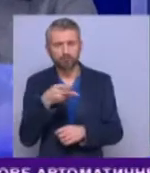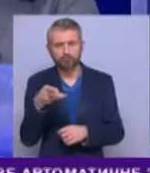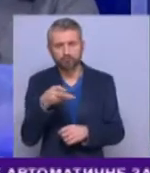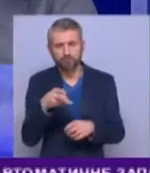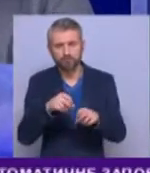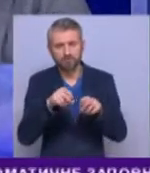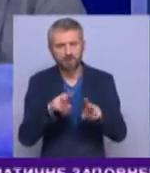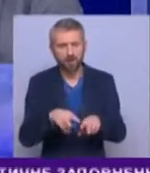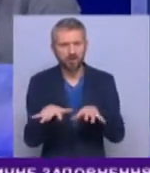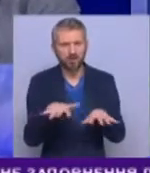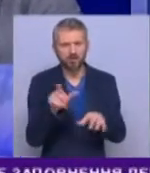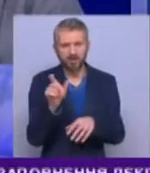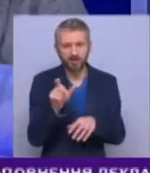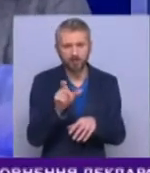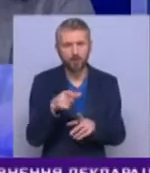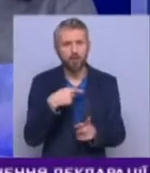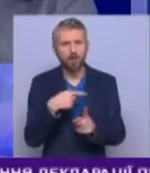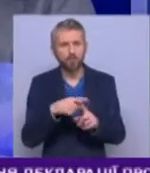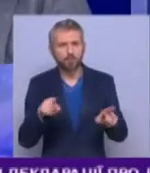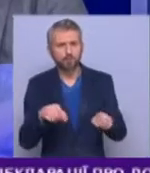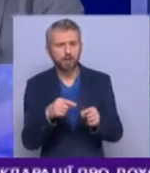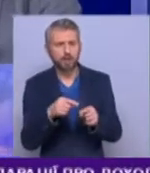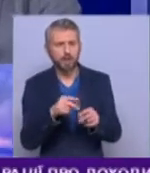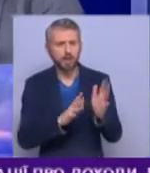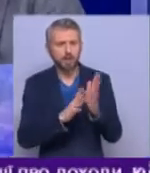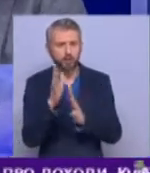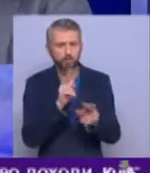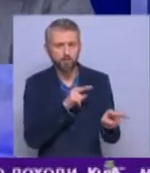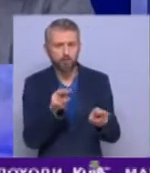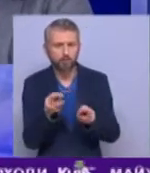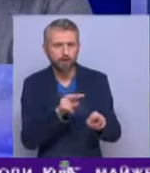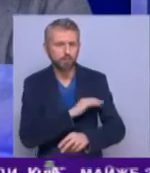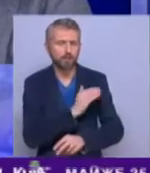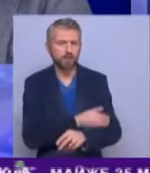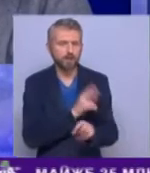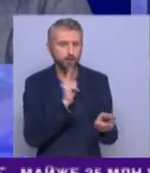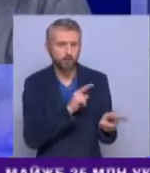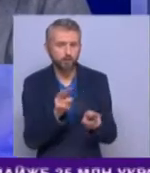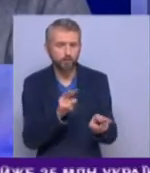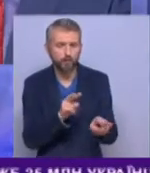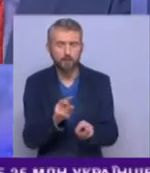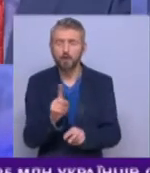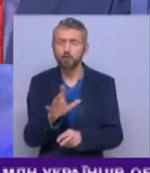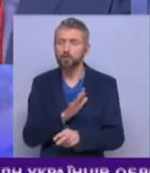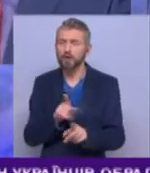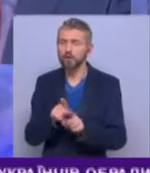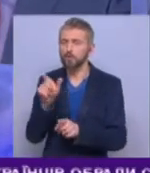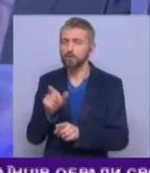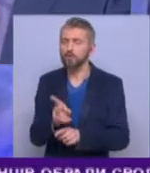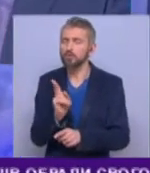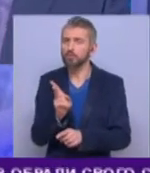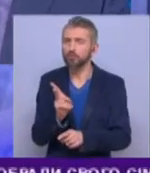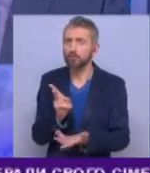спеціальними там речовинами, плюс створили лісові патрулі, плюс посилене патрулювання, посилили. А що буває такій людині, яка все ж